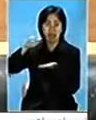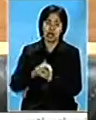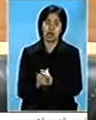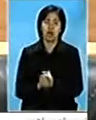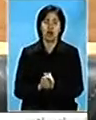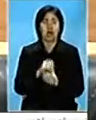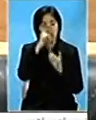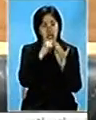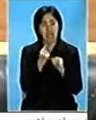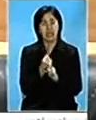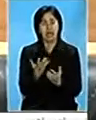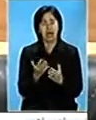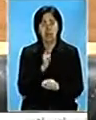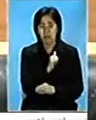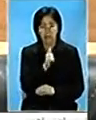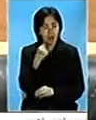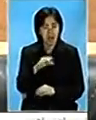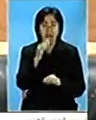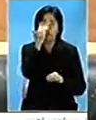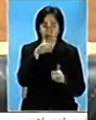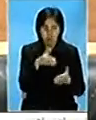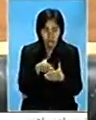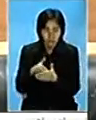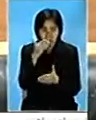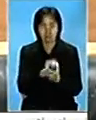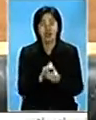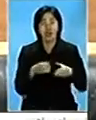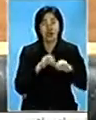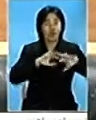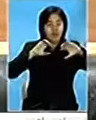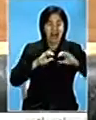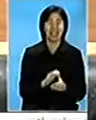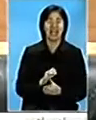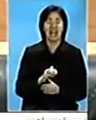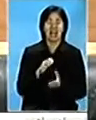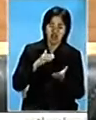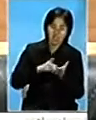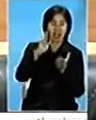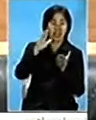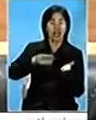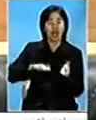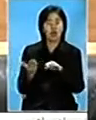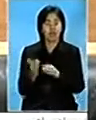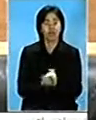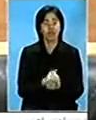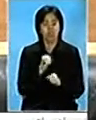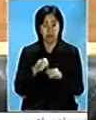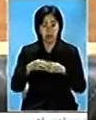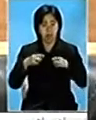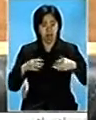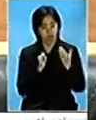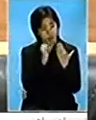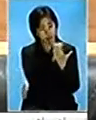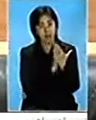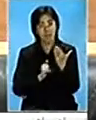ทศไทยนี่มันจะเอายังไงกันแน่นะคะอยู่ฝ่ายรัฐบาลก็ไล่ให้ยุบสภาพอมาเป็นฝ่ายค้านจะไปตรง